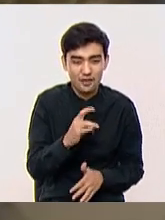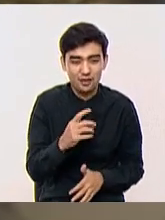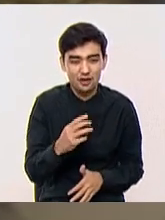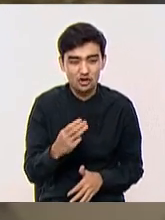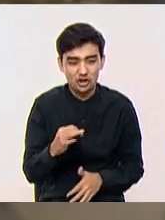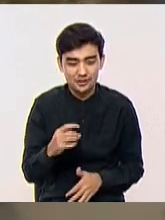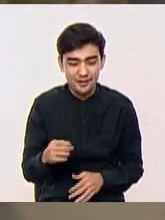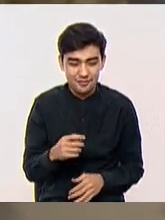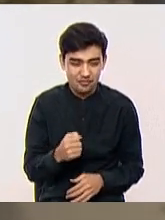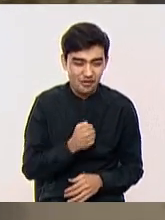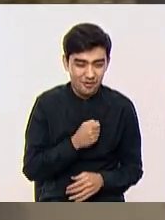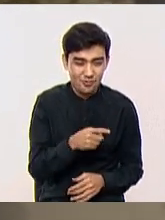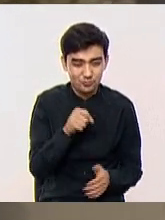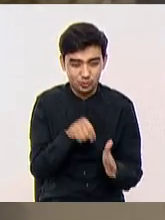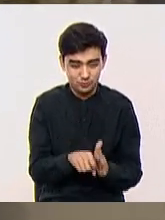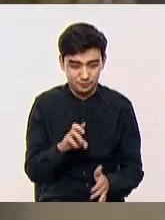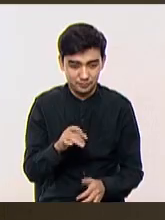Бандиты вряд ли бы пожалели людей.